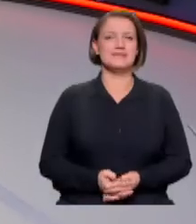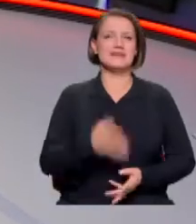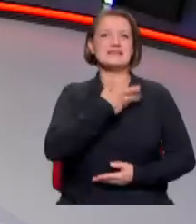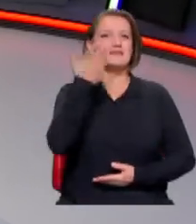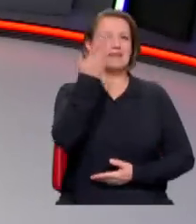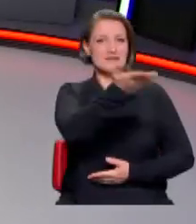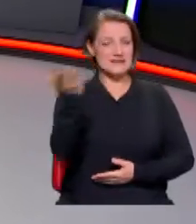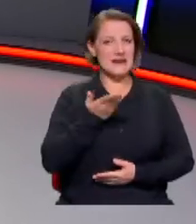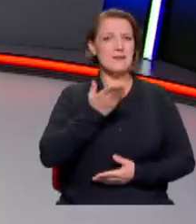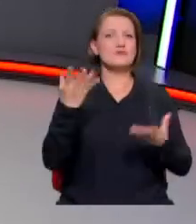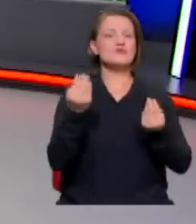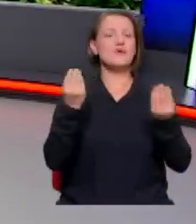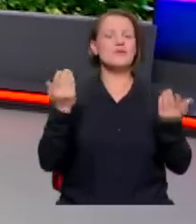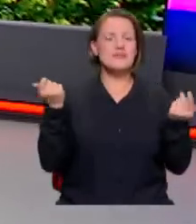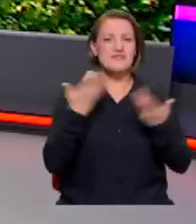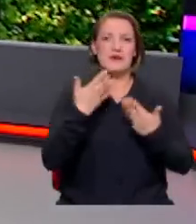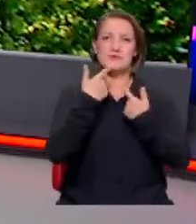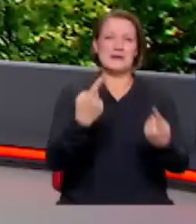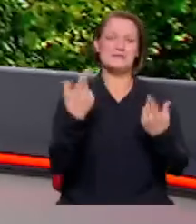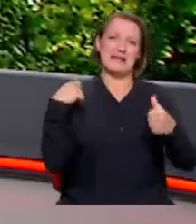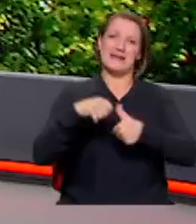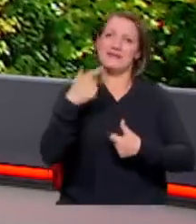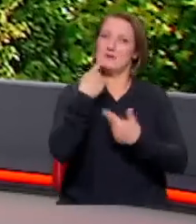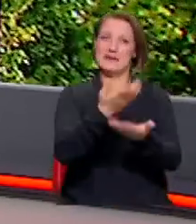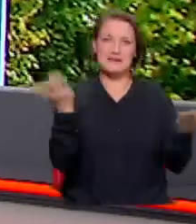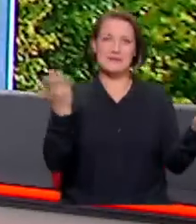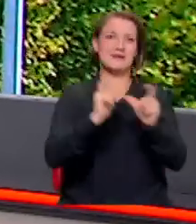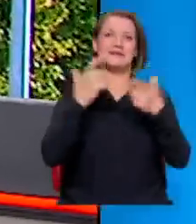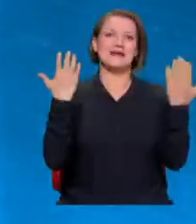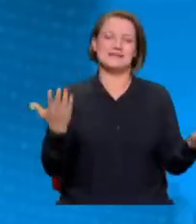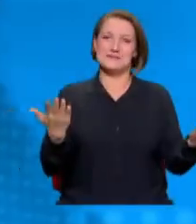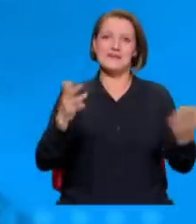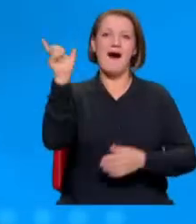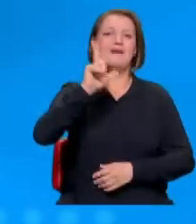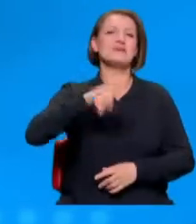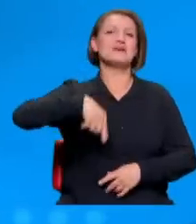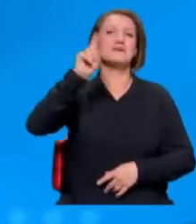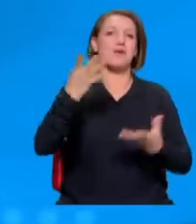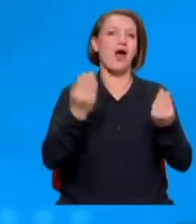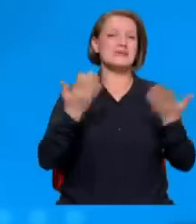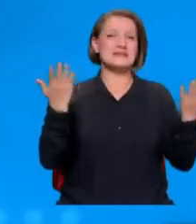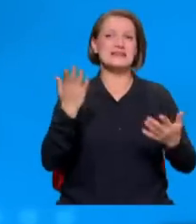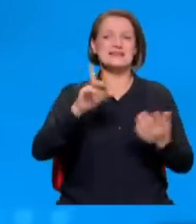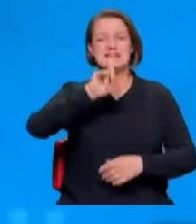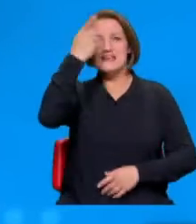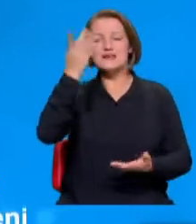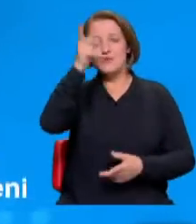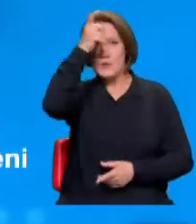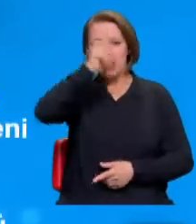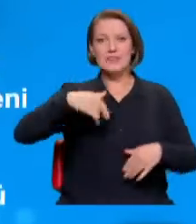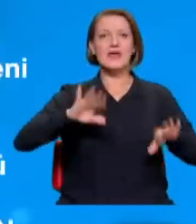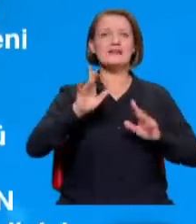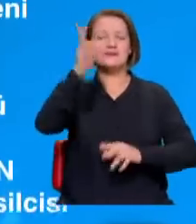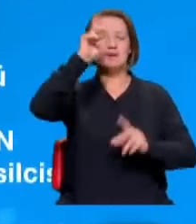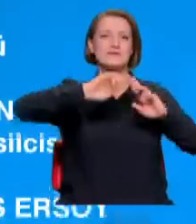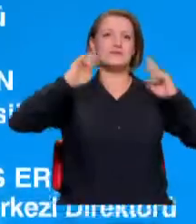sevgili izleyenler pek çok defa söyledik bir kez daha söyleyelim Günaydın aydınlık bir gün olmasına sadece Türkiye'nin değil dünyanın